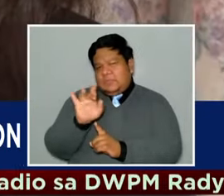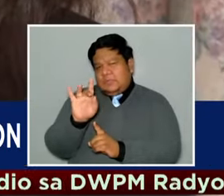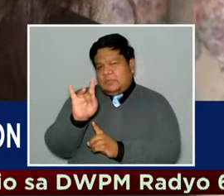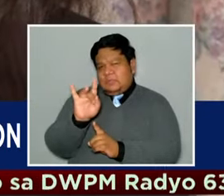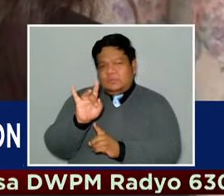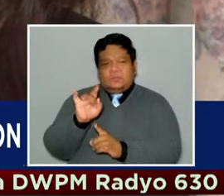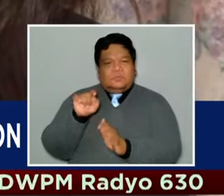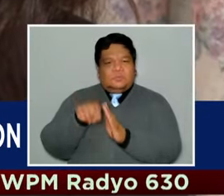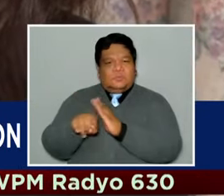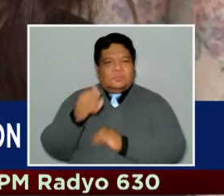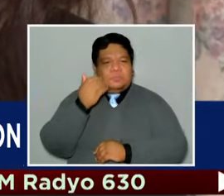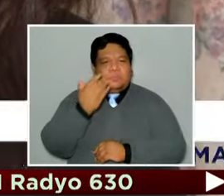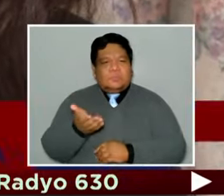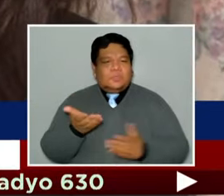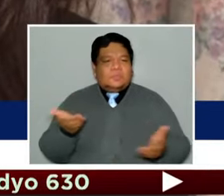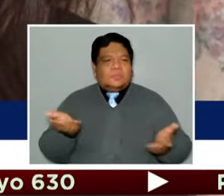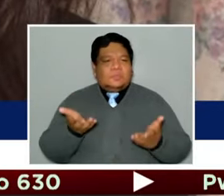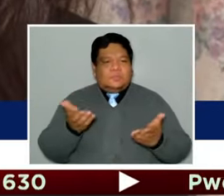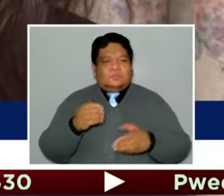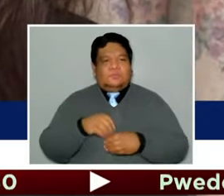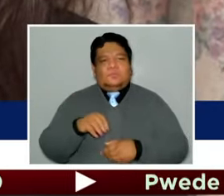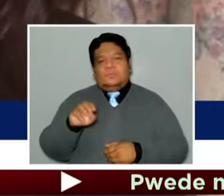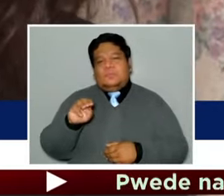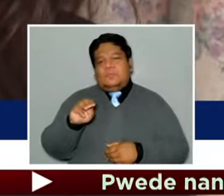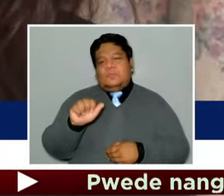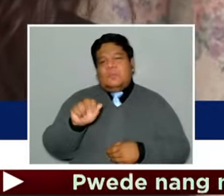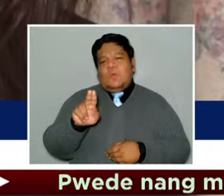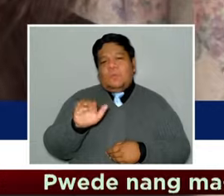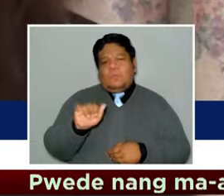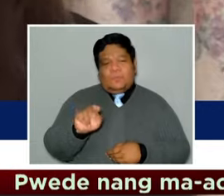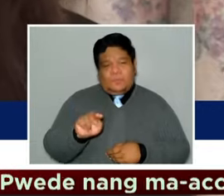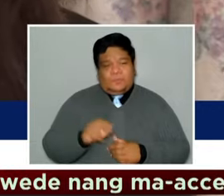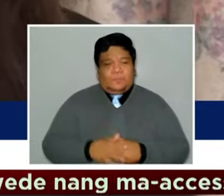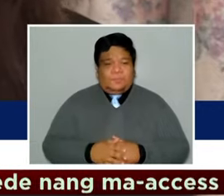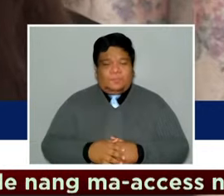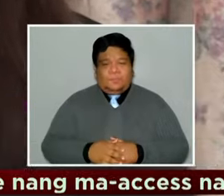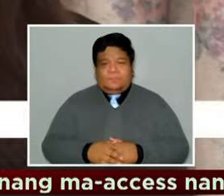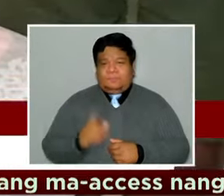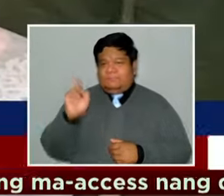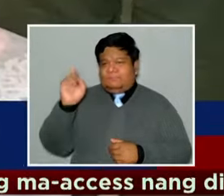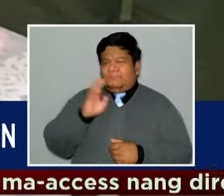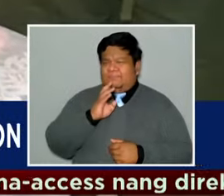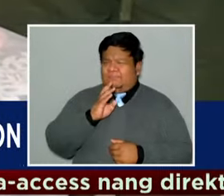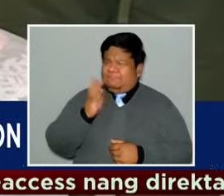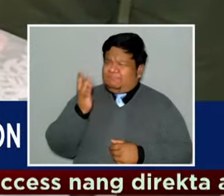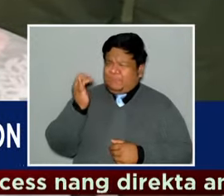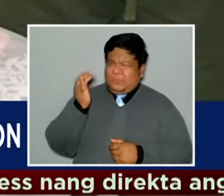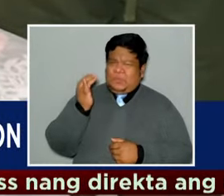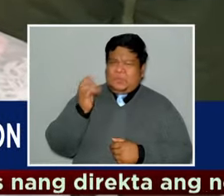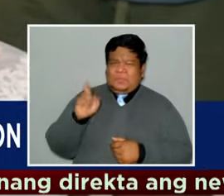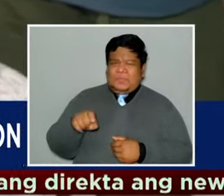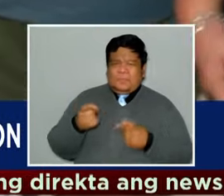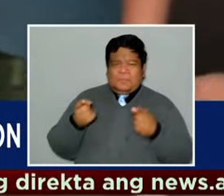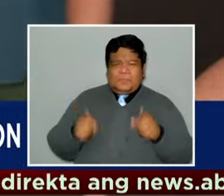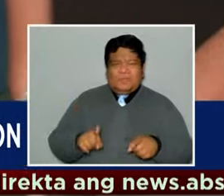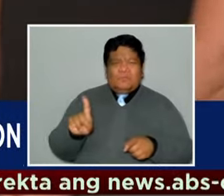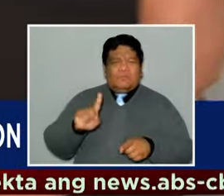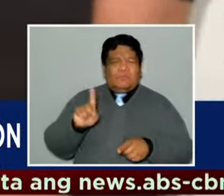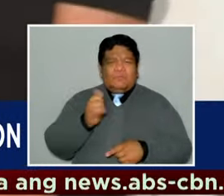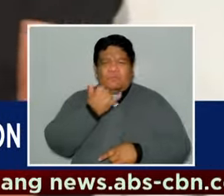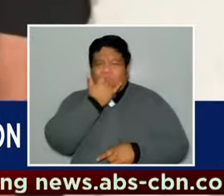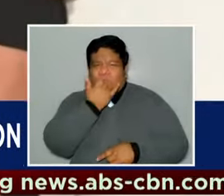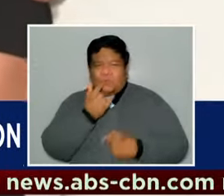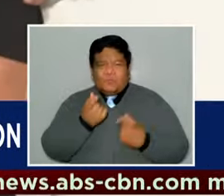Bakit anong kasalanan nung anak ko? Bakit kailangang mangyari sa kanya yan? Huling nakausap sa chat ng kanyang